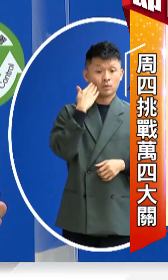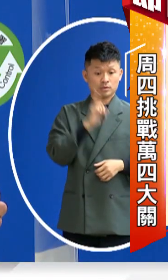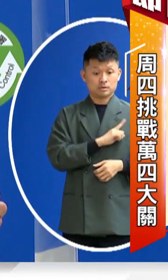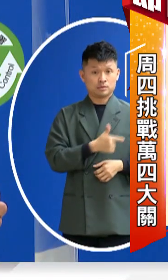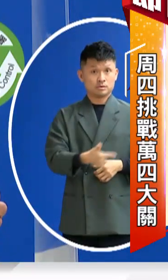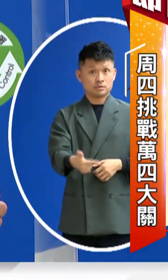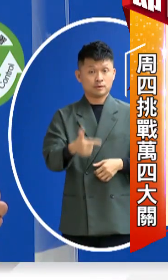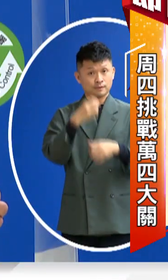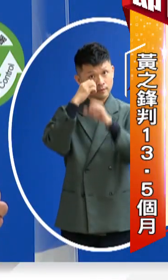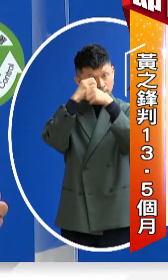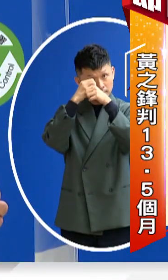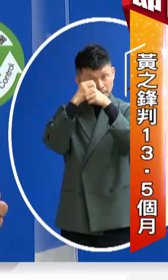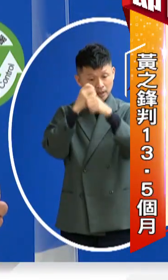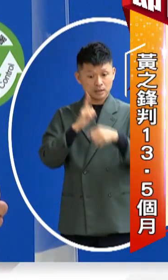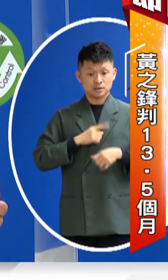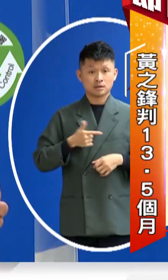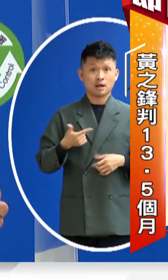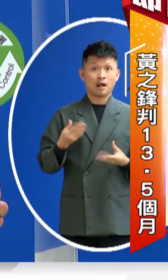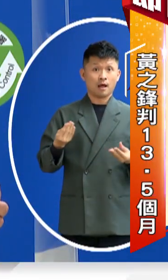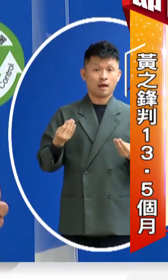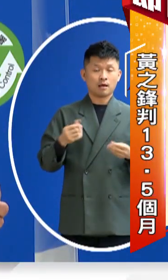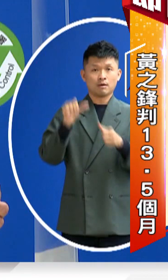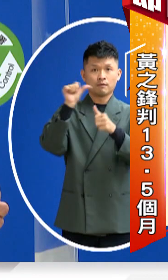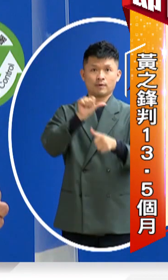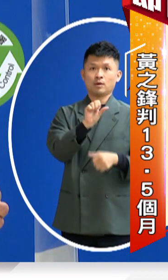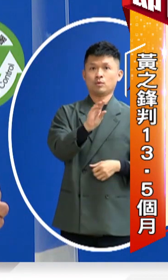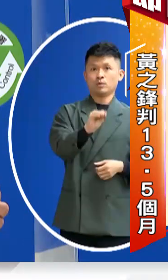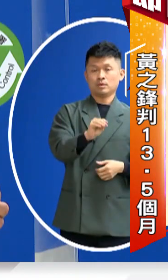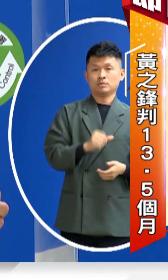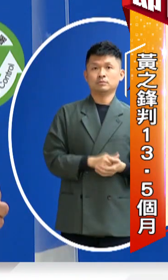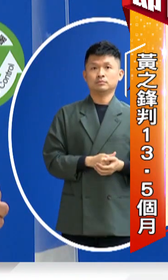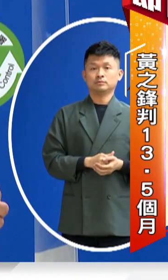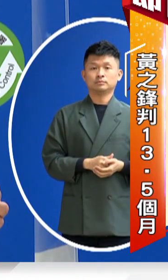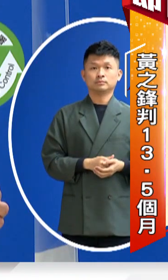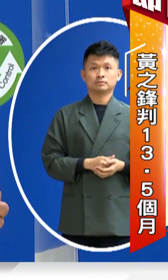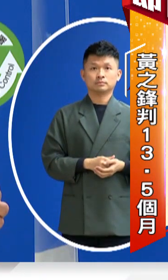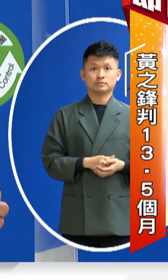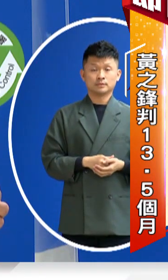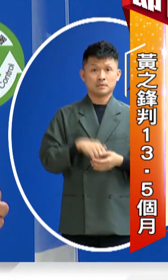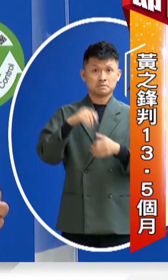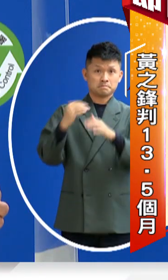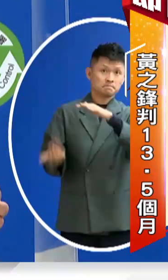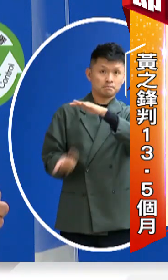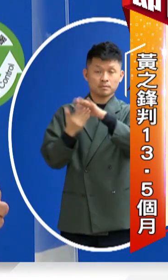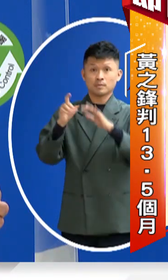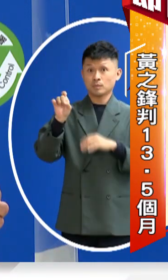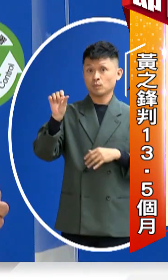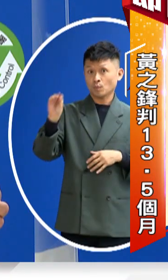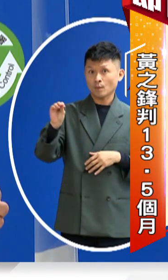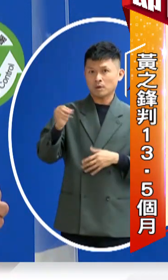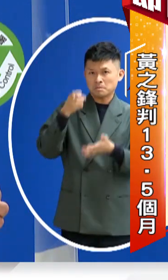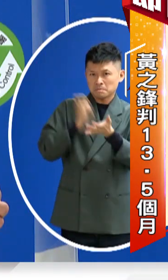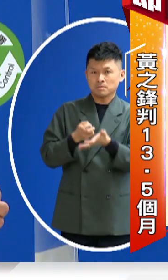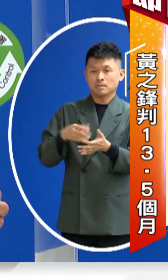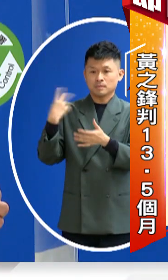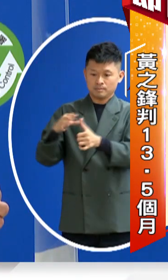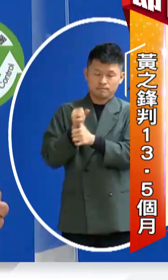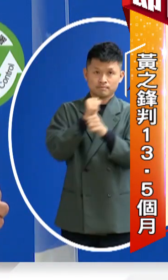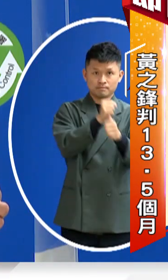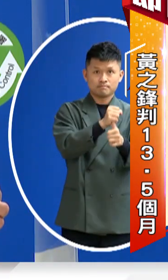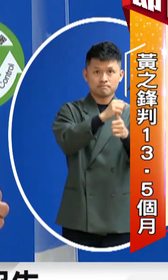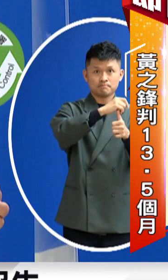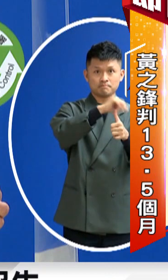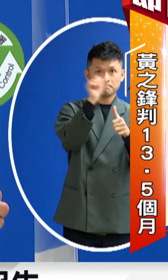不配合自费裁检，那50000块。那发予最高150000的罚款，并移送法办的